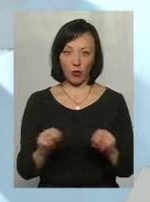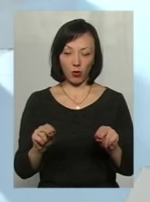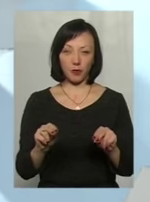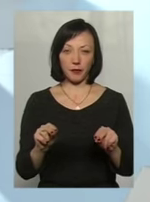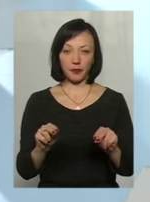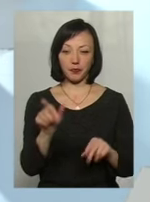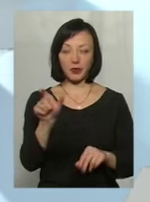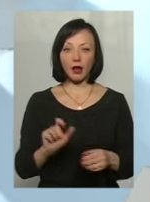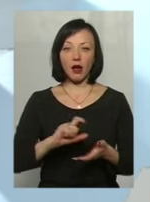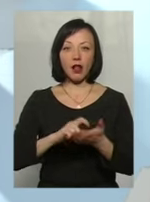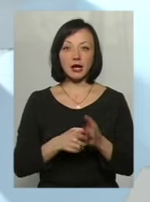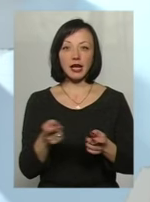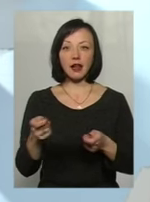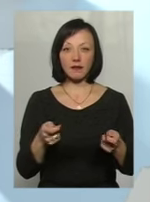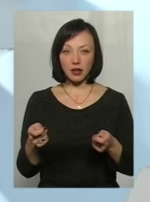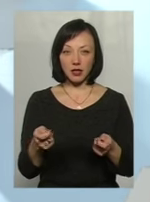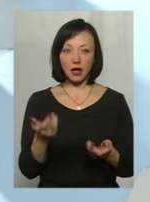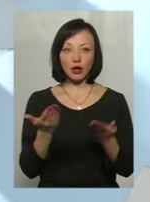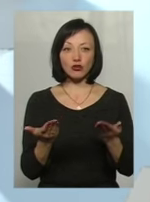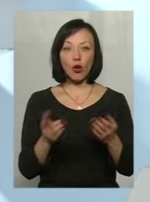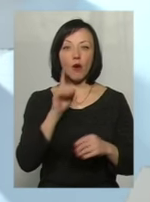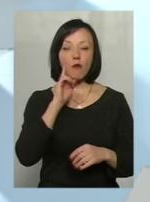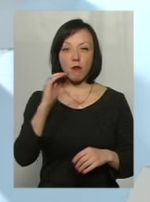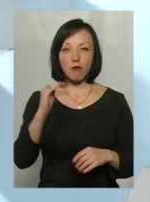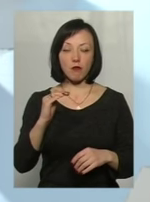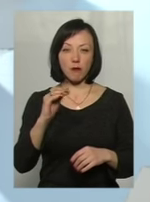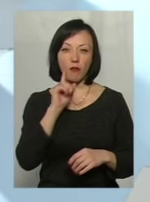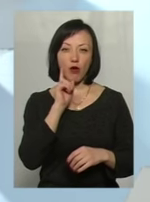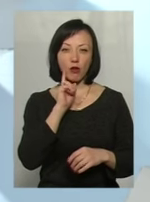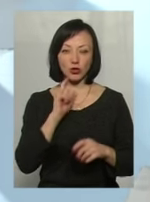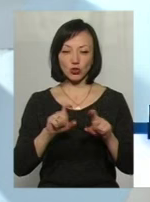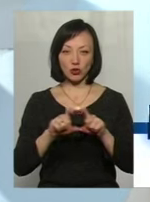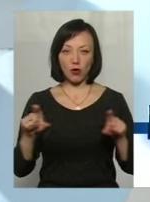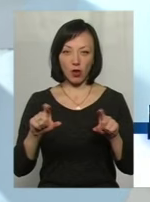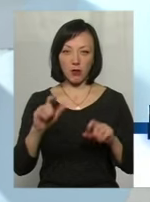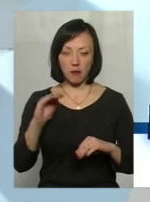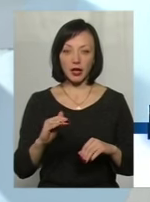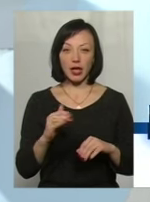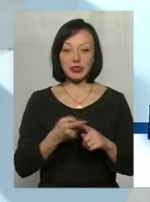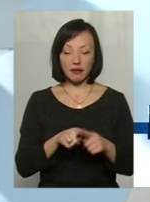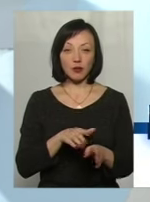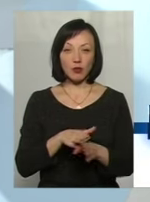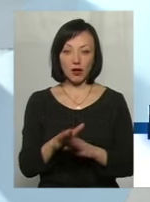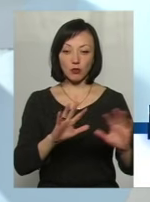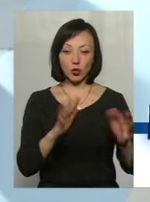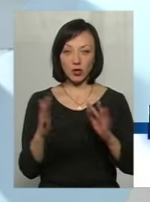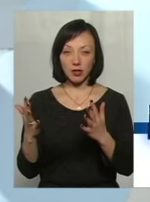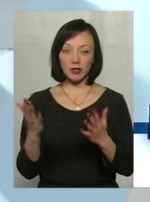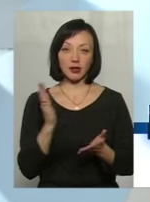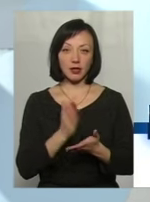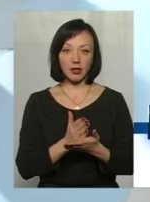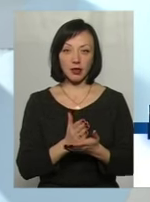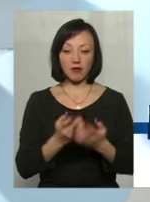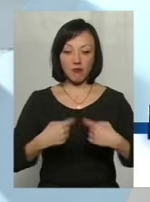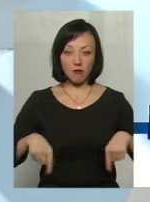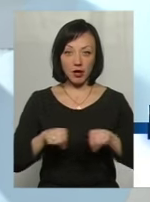педагог, класний керівник, що ми говоримо про молодшу школу. І оскільки це відбувається, так, якщо якісь події відбуваються в